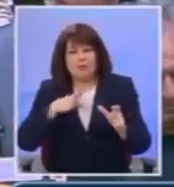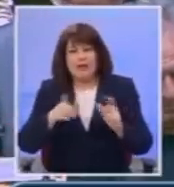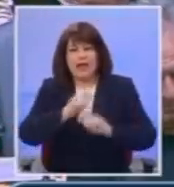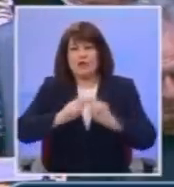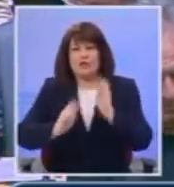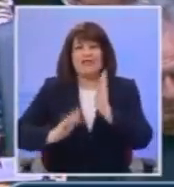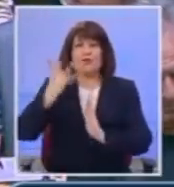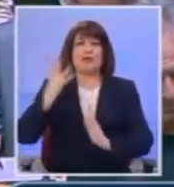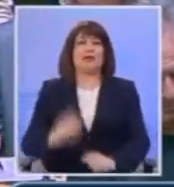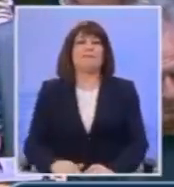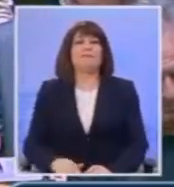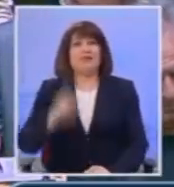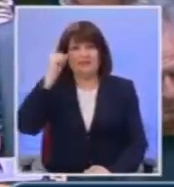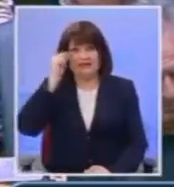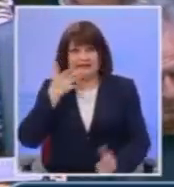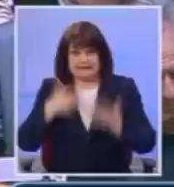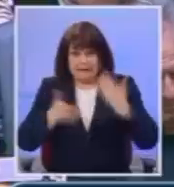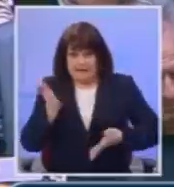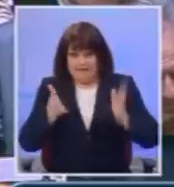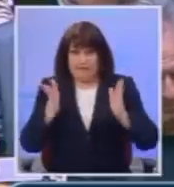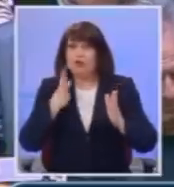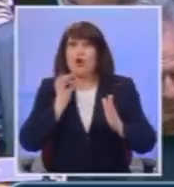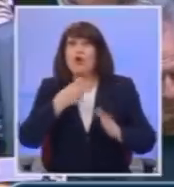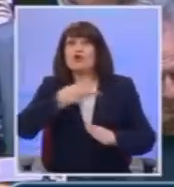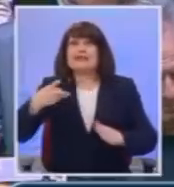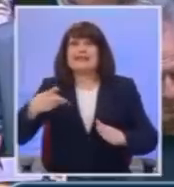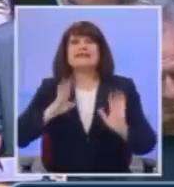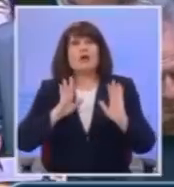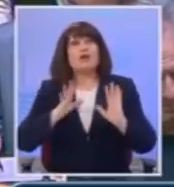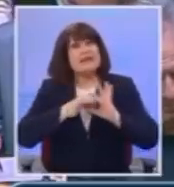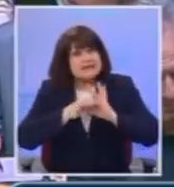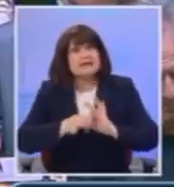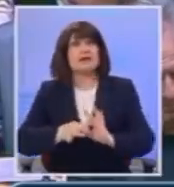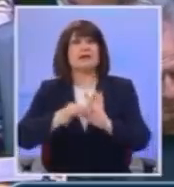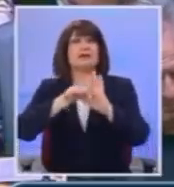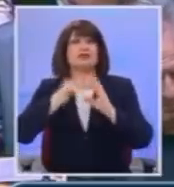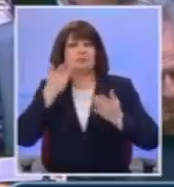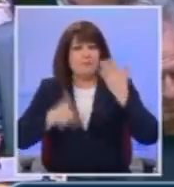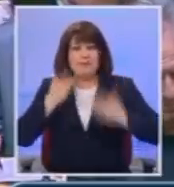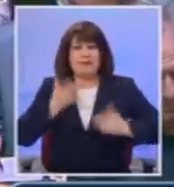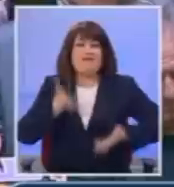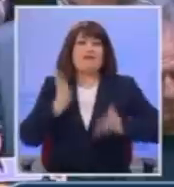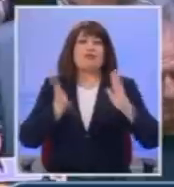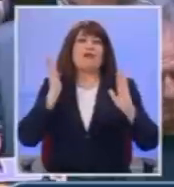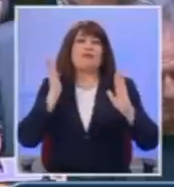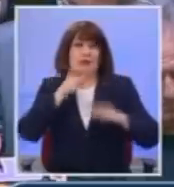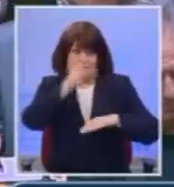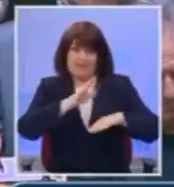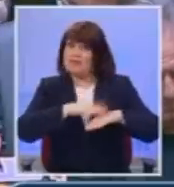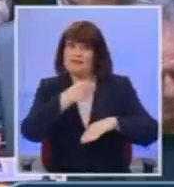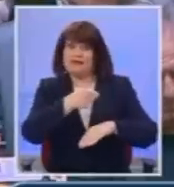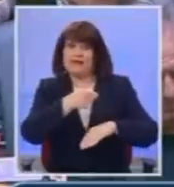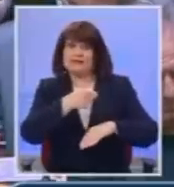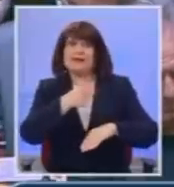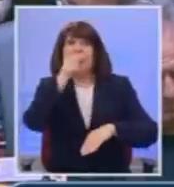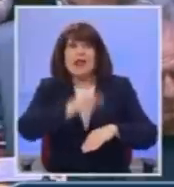φεύγουν οι φοιτητές επειδή ήρθατε εσείς. Οι φοιτητές φεύγανε, αλλά συνεχίζουν να φεύγουν. Και θα συνεχίσουν να φεύγουν όσο